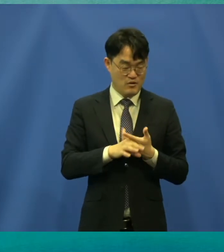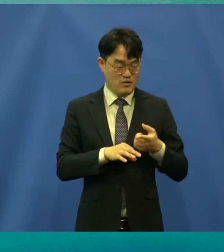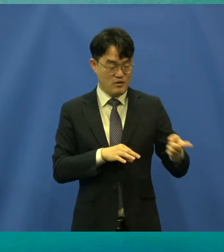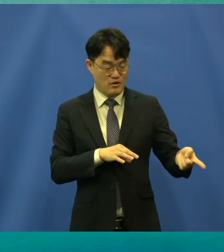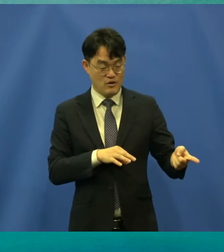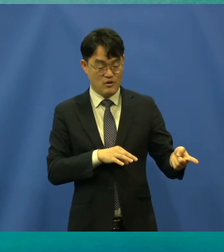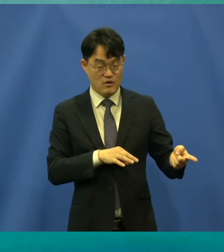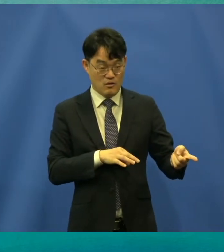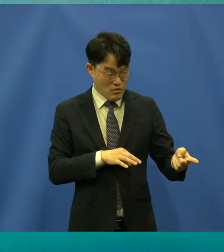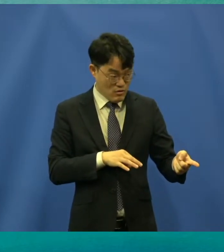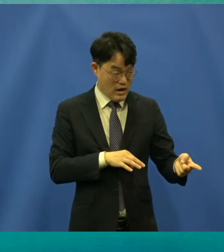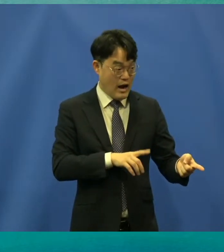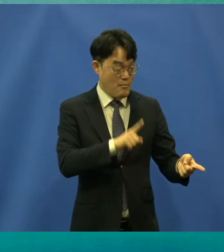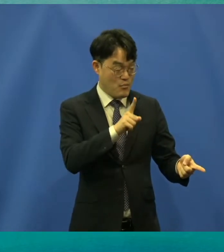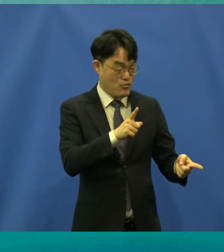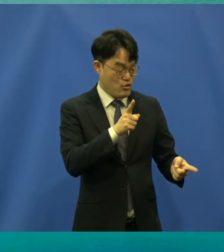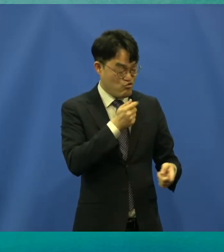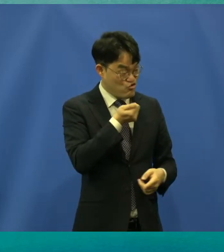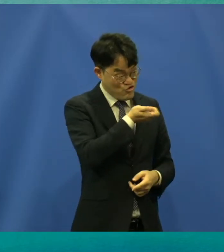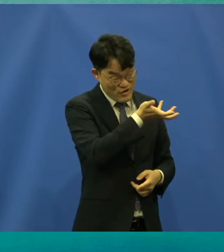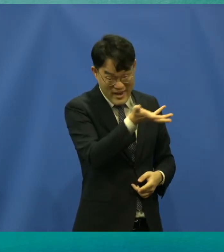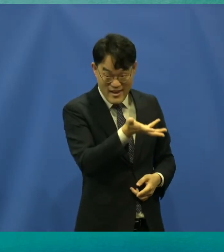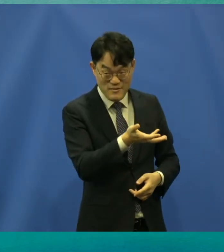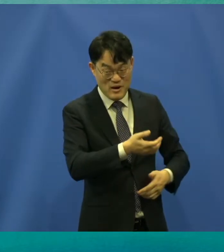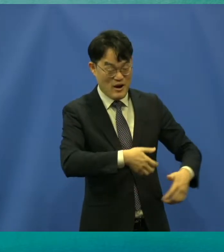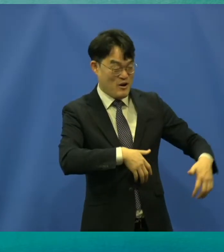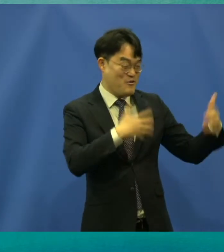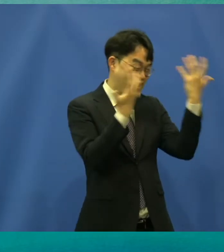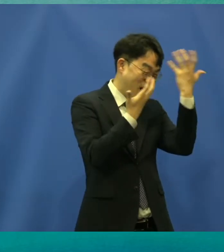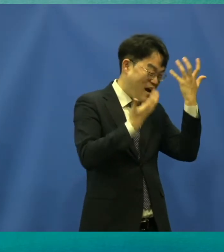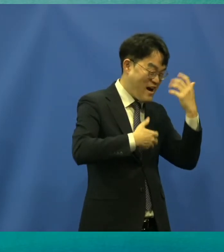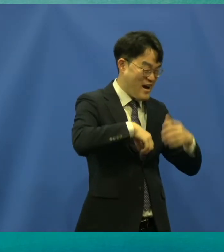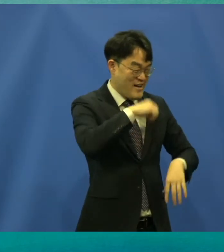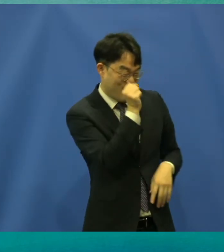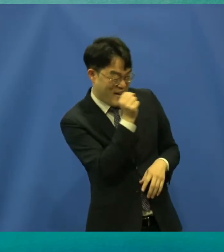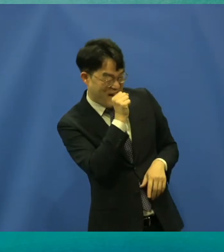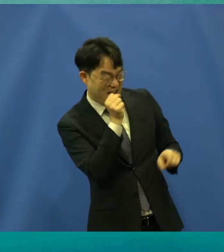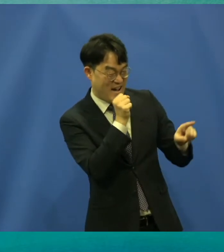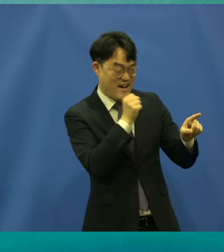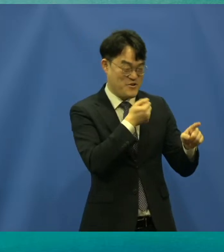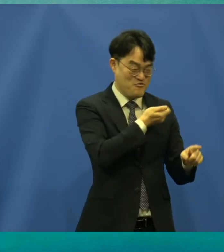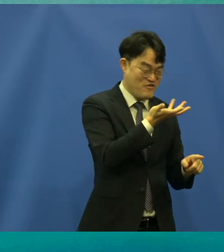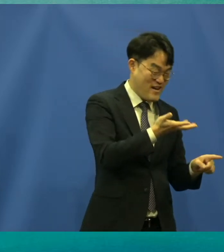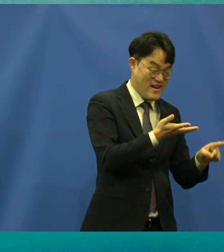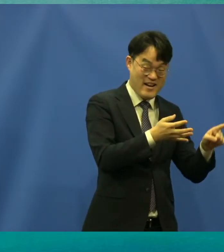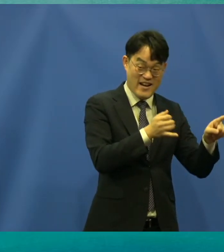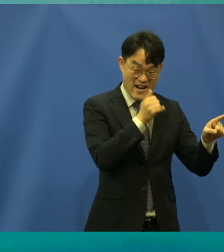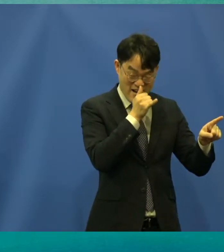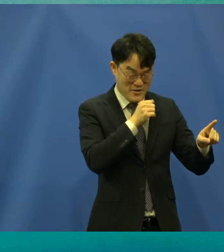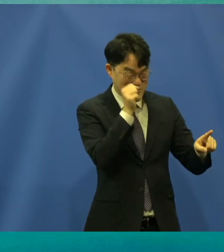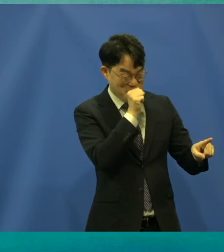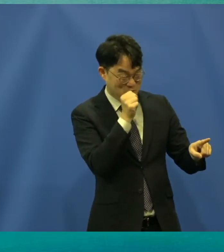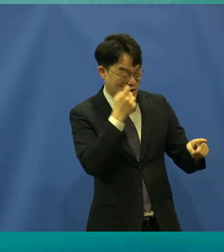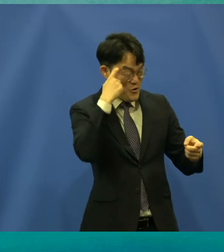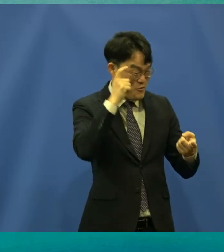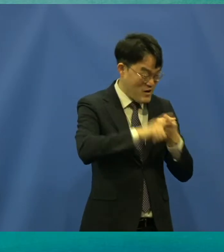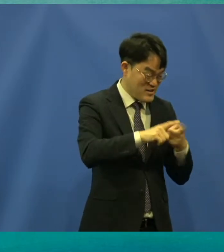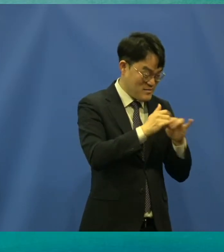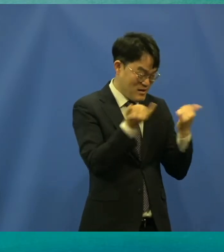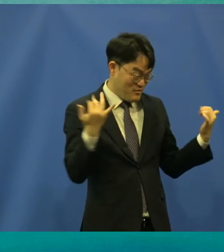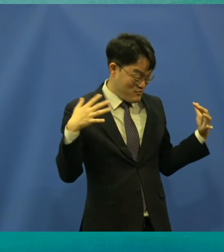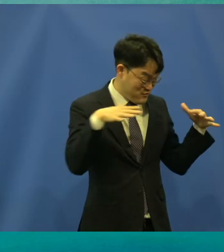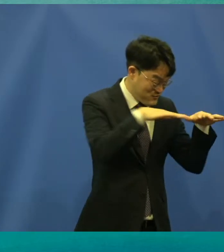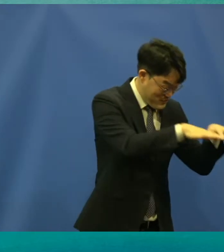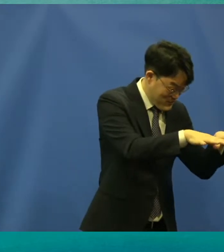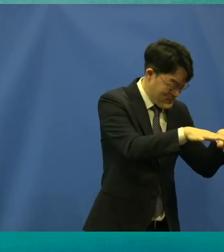한번 해보십시오. 여러분 많이 경험하시죠? 옛날에 한때는 막 그냥 그렇게 미친 듯이 거기에 관심 갖고